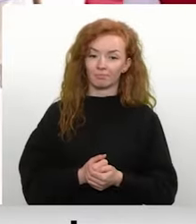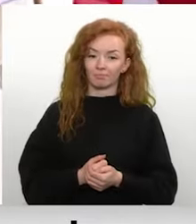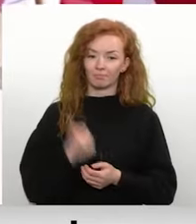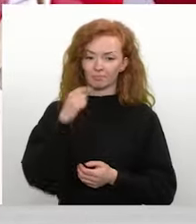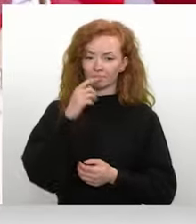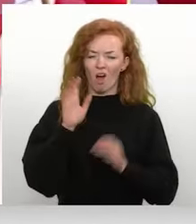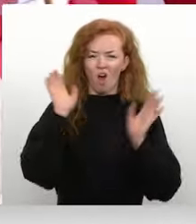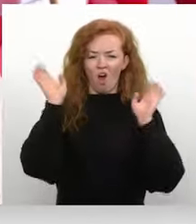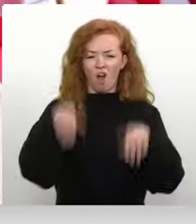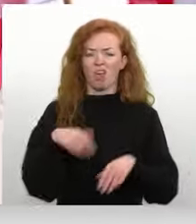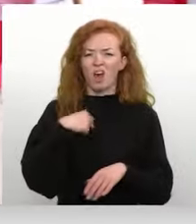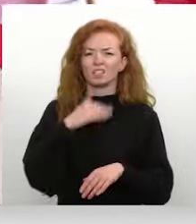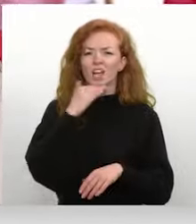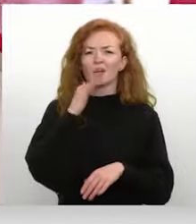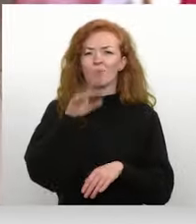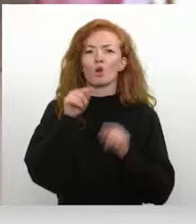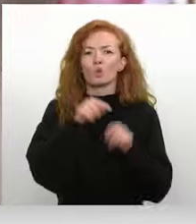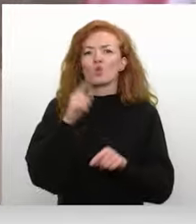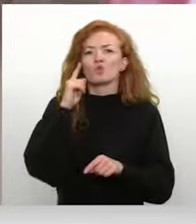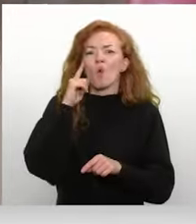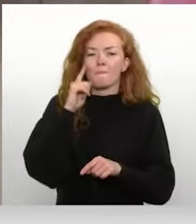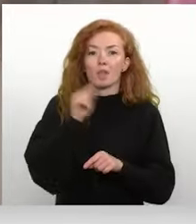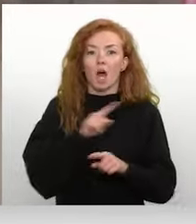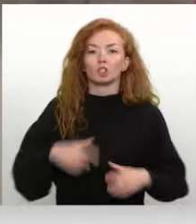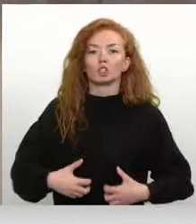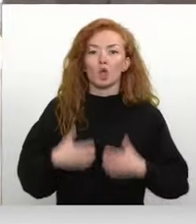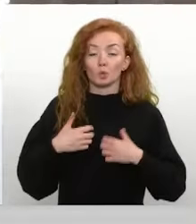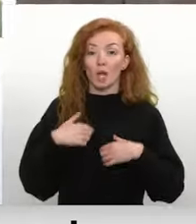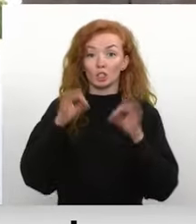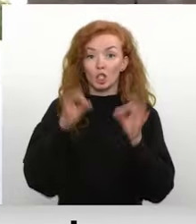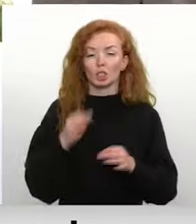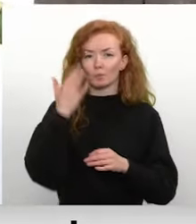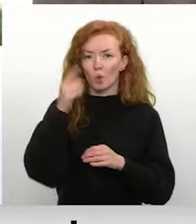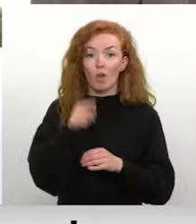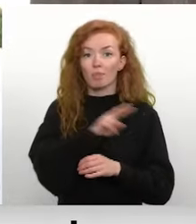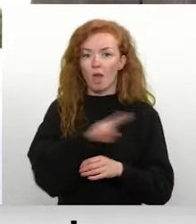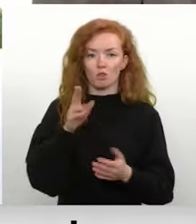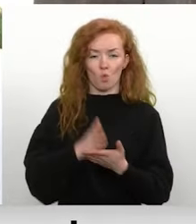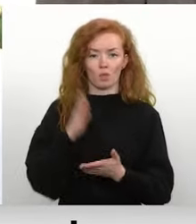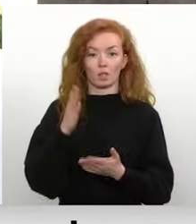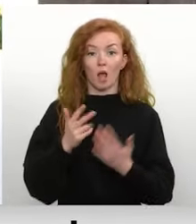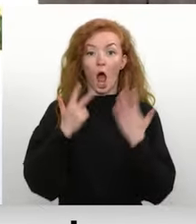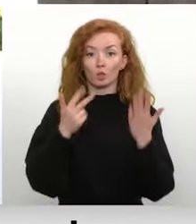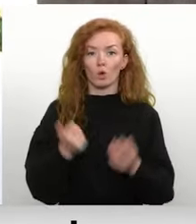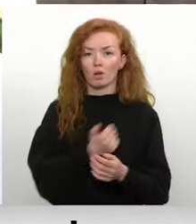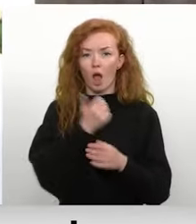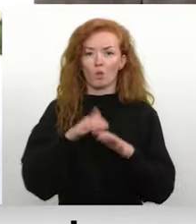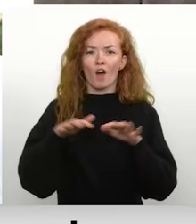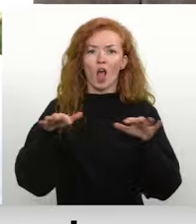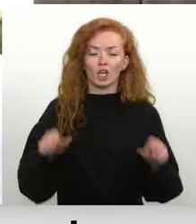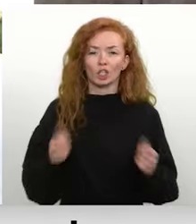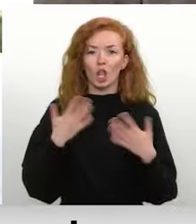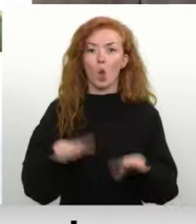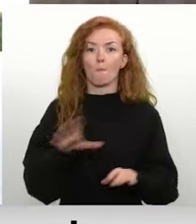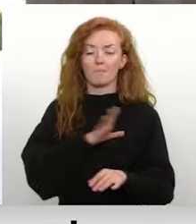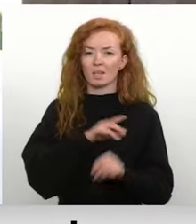Ak, Dievs, pat negrib par to domāt. Tas ir tik šausmīgi. Es patiešām ceru, ka tā nenotiks. Jo 8 gadus viņa valdīšana jau ir bijusi, un